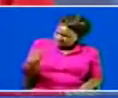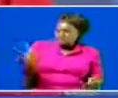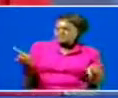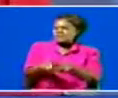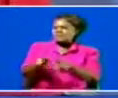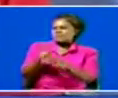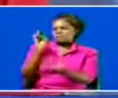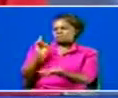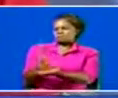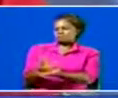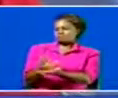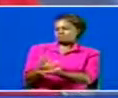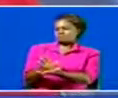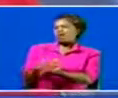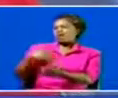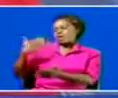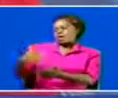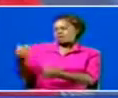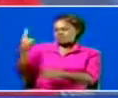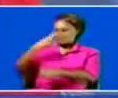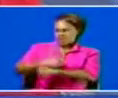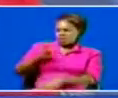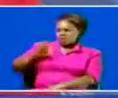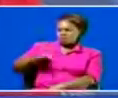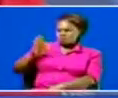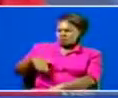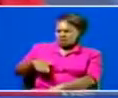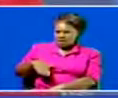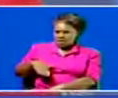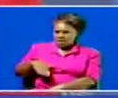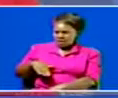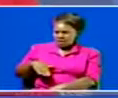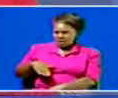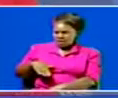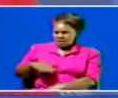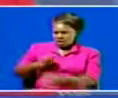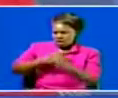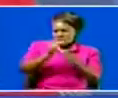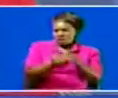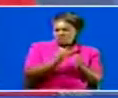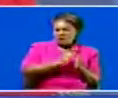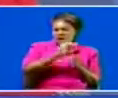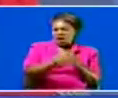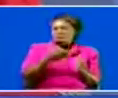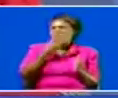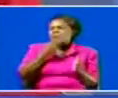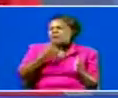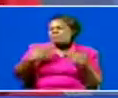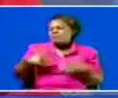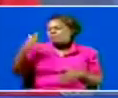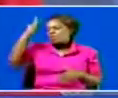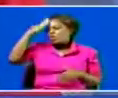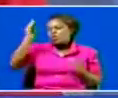aliyefutwa kazi. Na siku zote mwanamke aliyekwa kwa kumfinika mumewe mpaka watu asijue yule